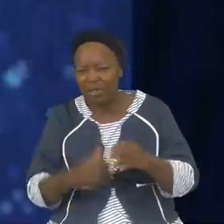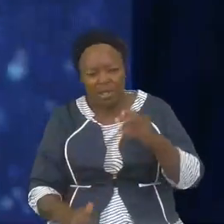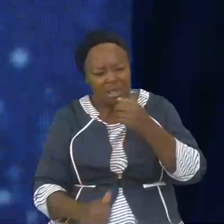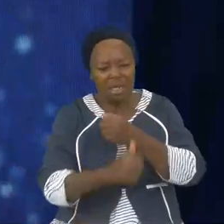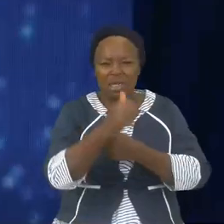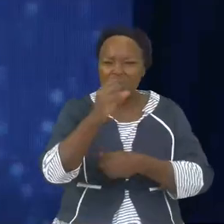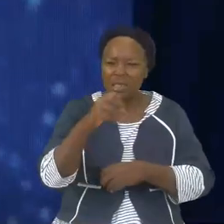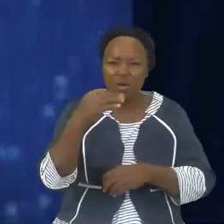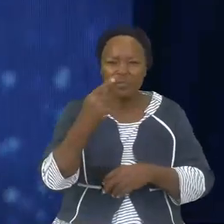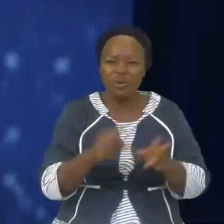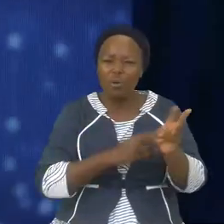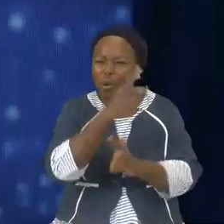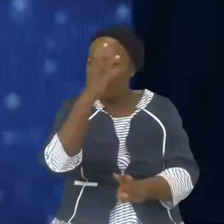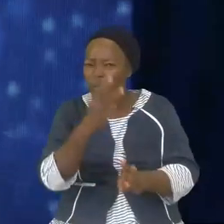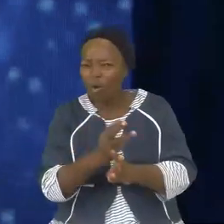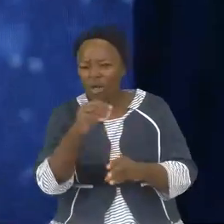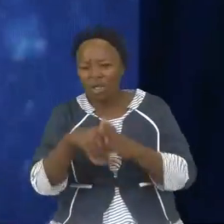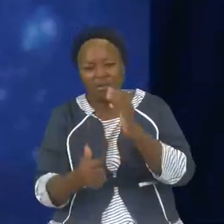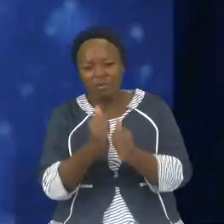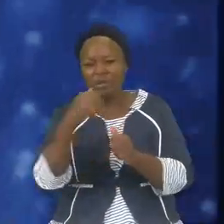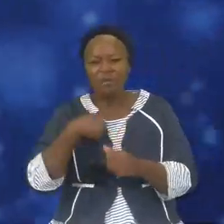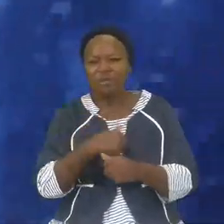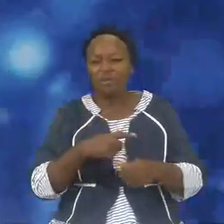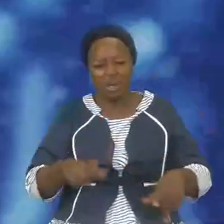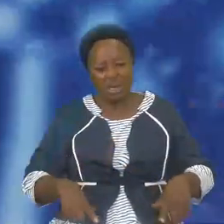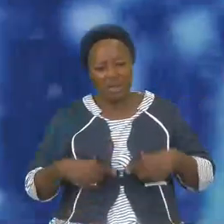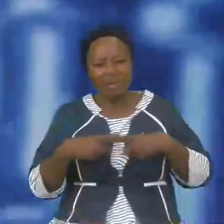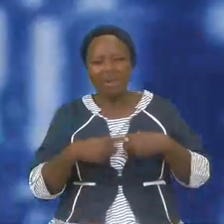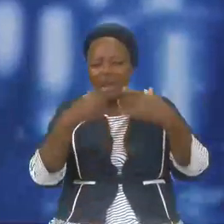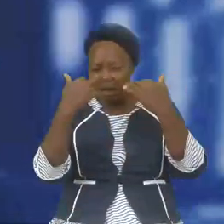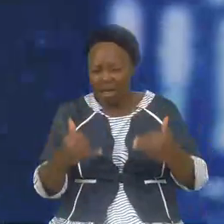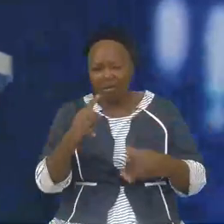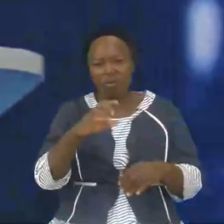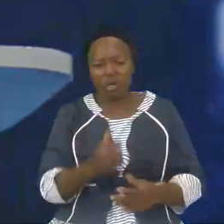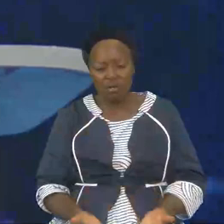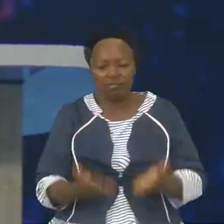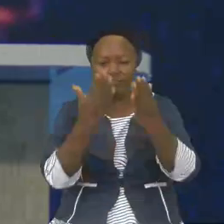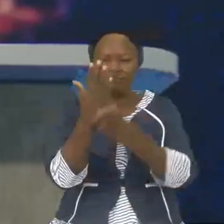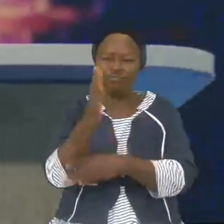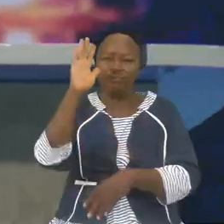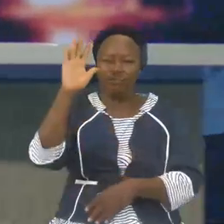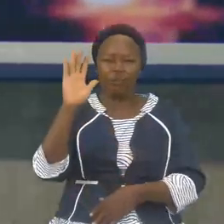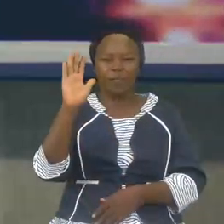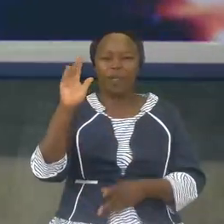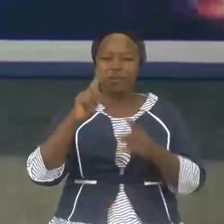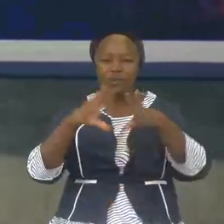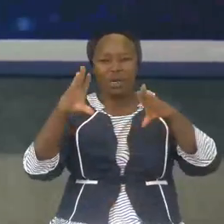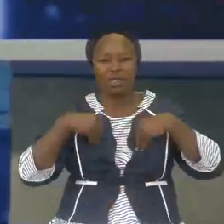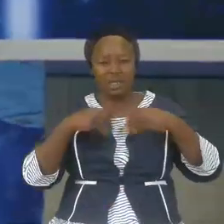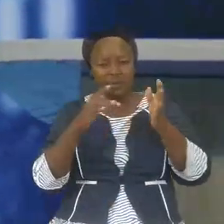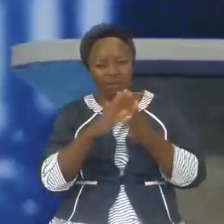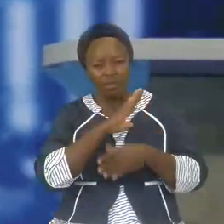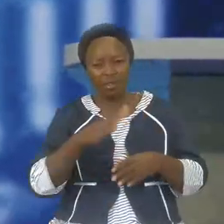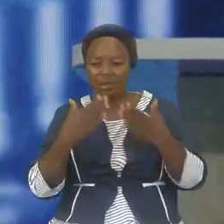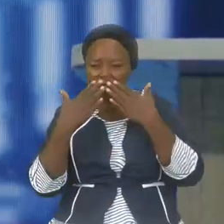orages, aux dangers du monde dans lequel nous vivons. Maintenant, tu peux lever ta main.